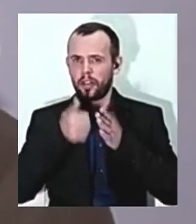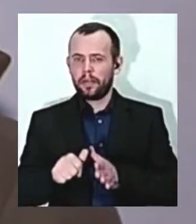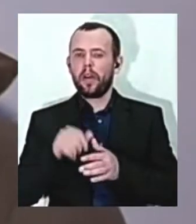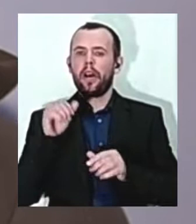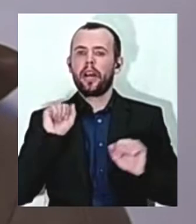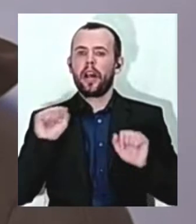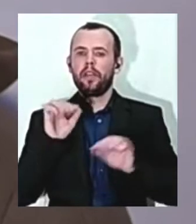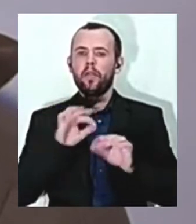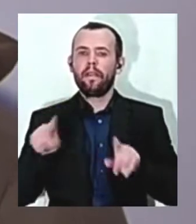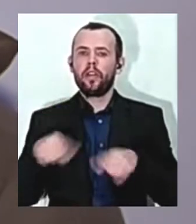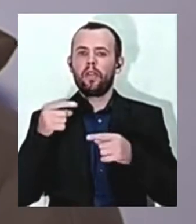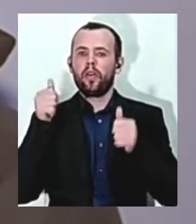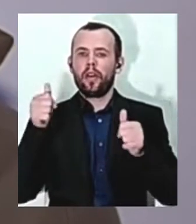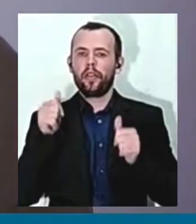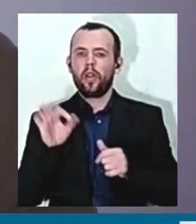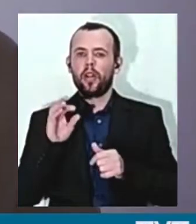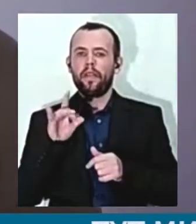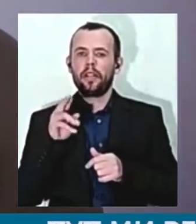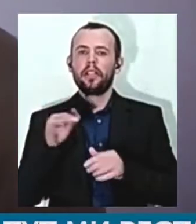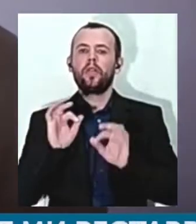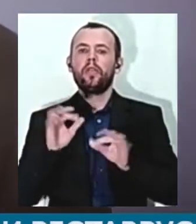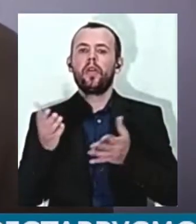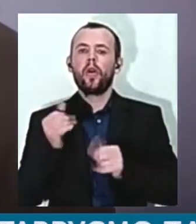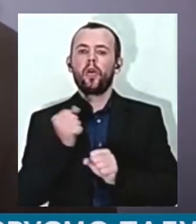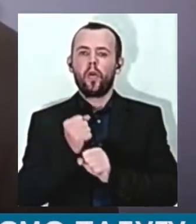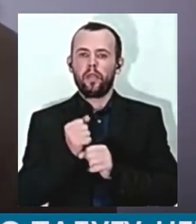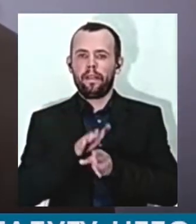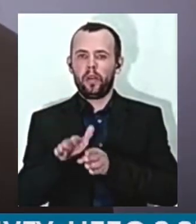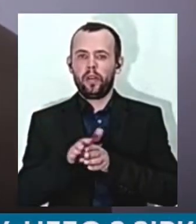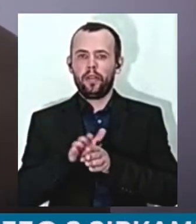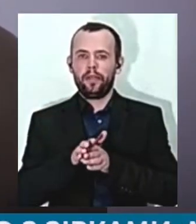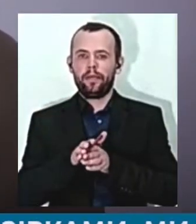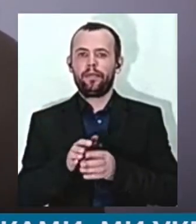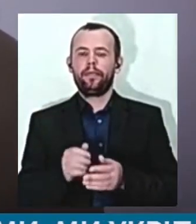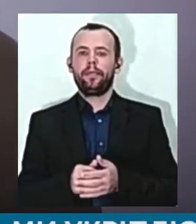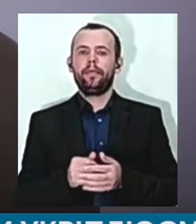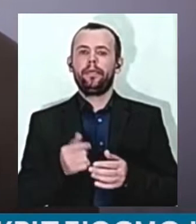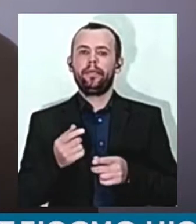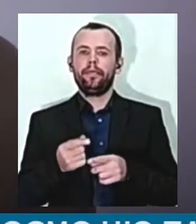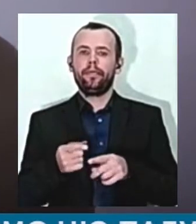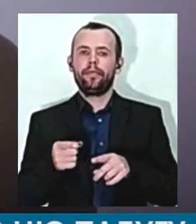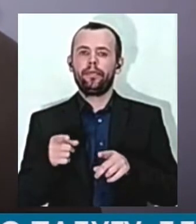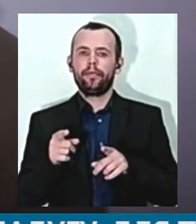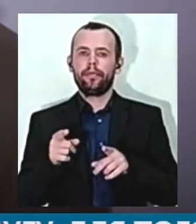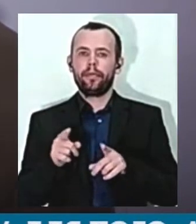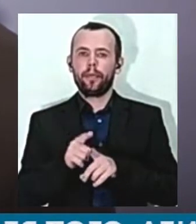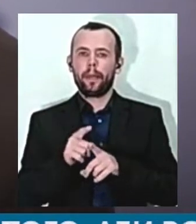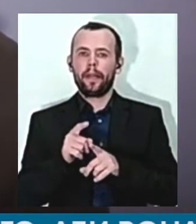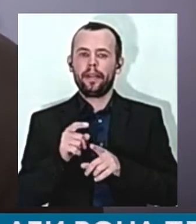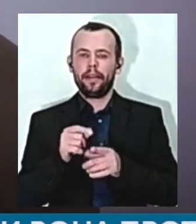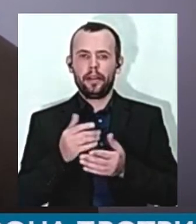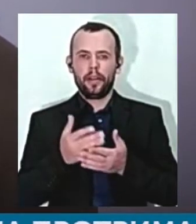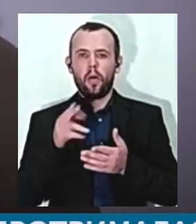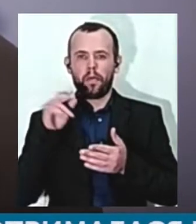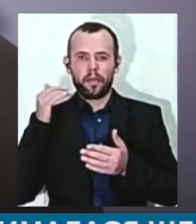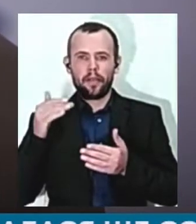Олександр Левицький розповів, які роботи виконують. Тут ми реставрируємо падугу «Небо зі зірками». Ми укріпляємо цю